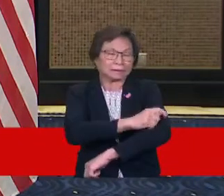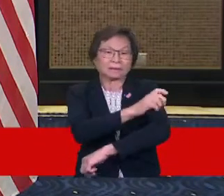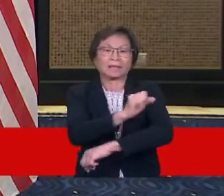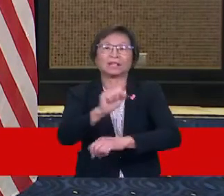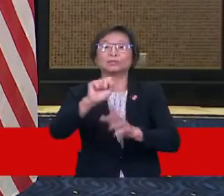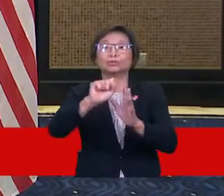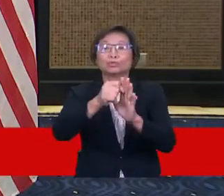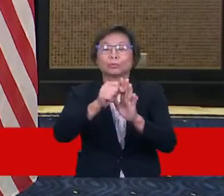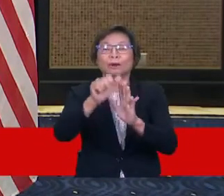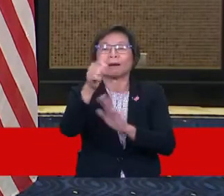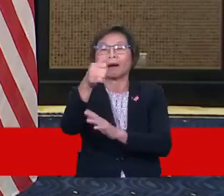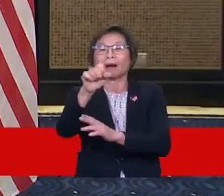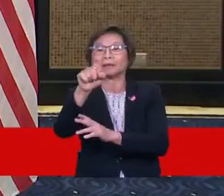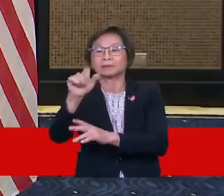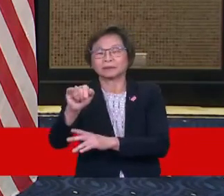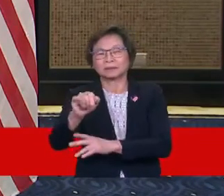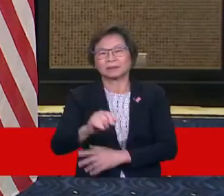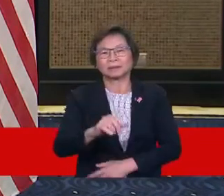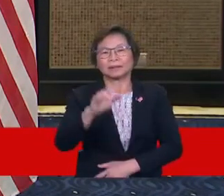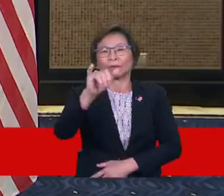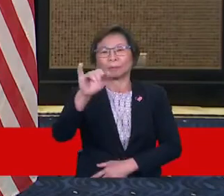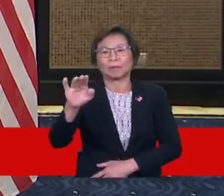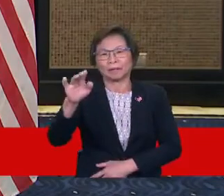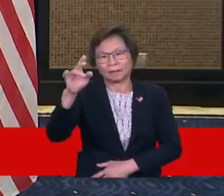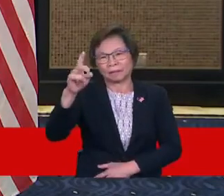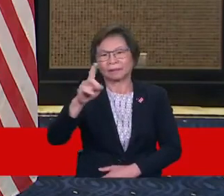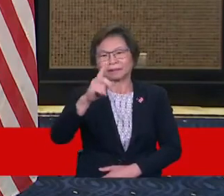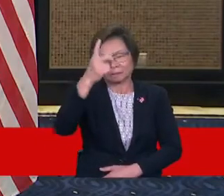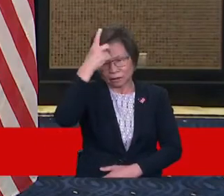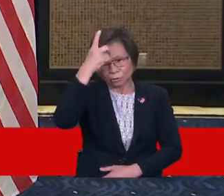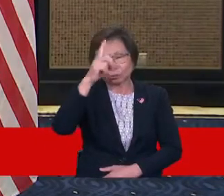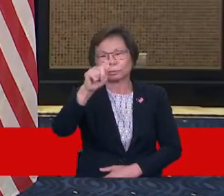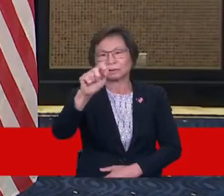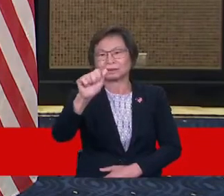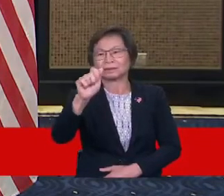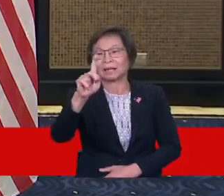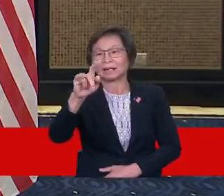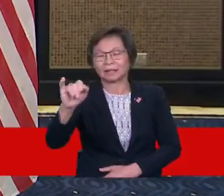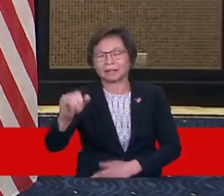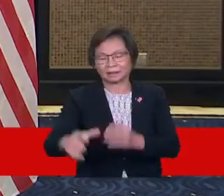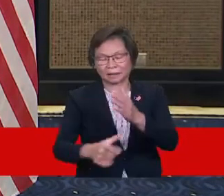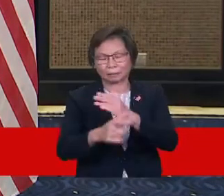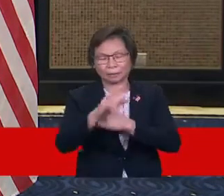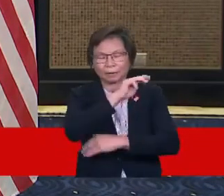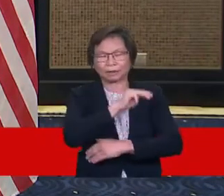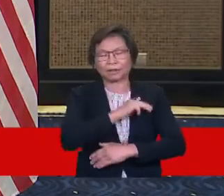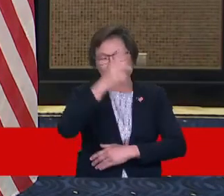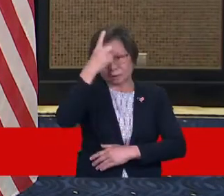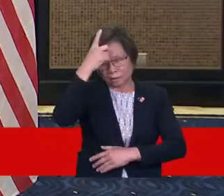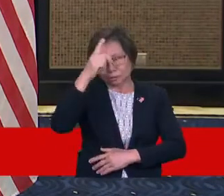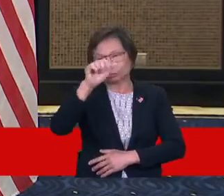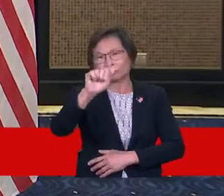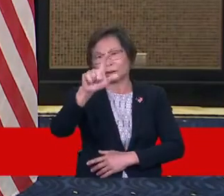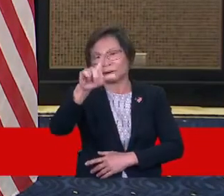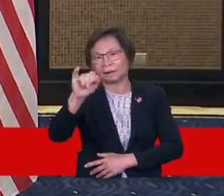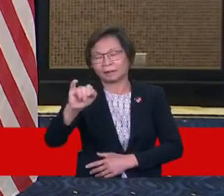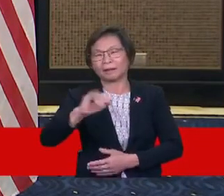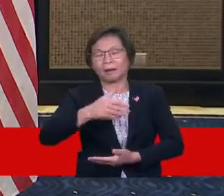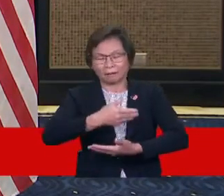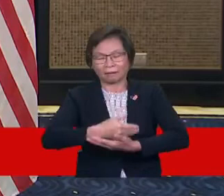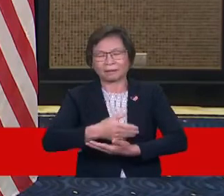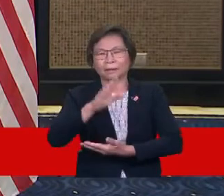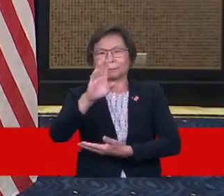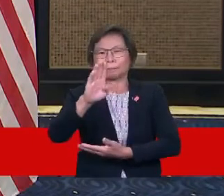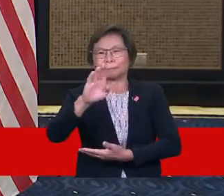yang hormat Dato Sri taqiyuddin Bin Hasan timbalan menteri yang hormat Ghazali anak Bijuu